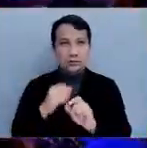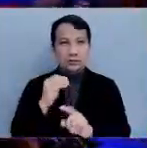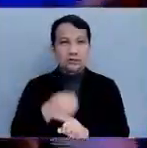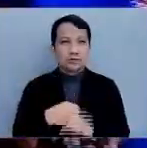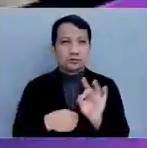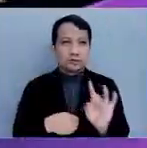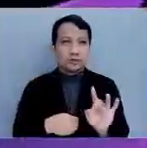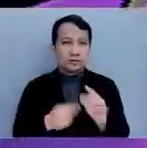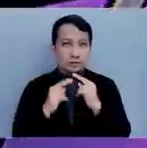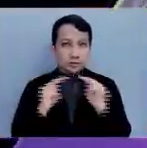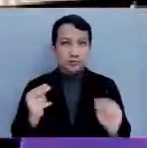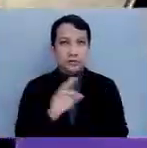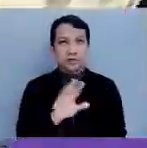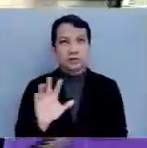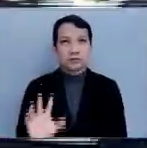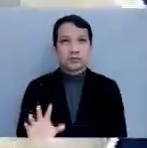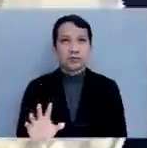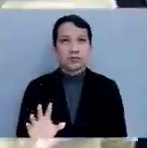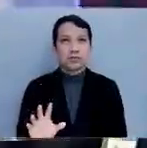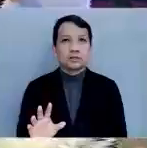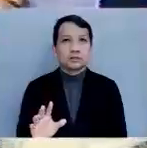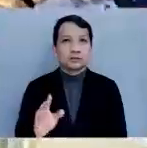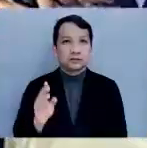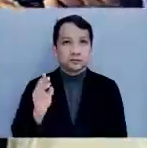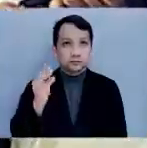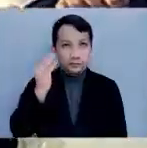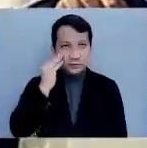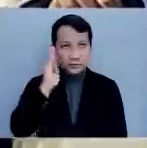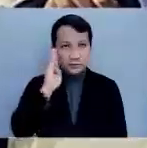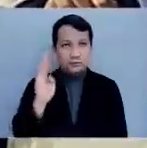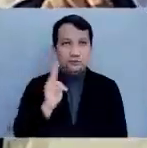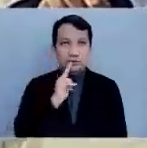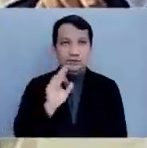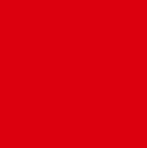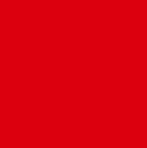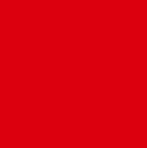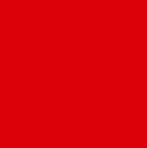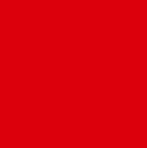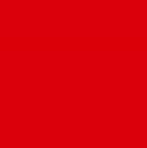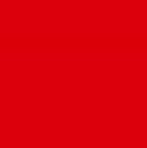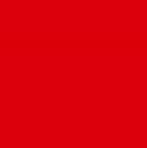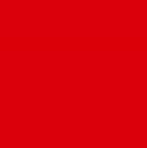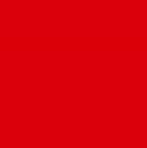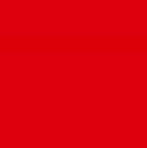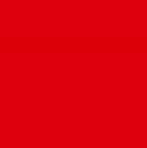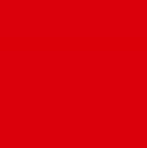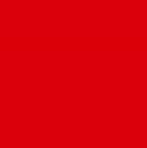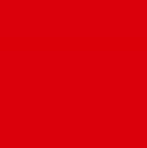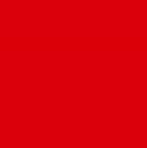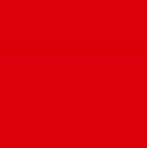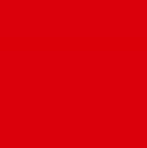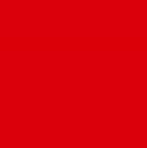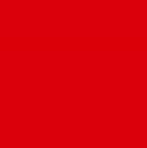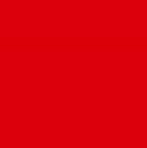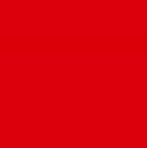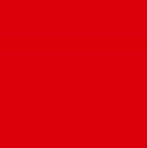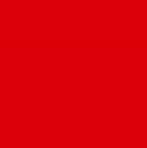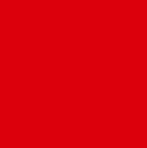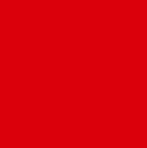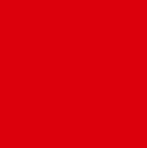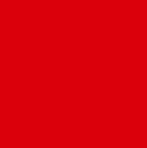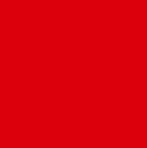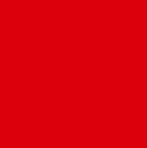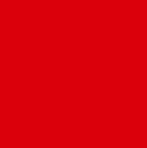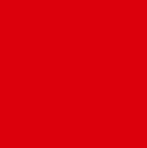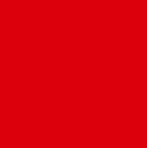8. Nagbabalita mula sa Frontline, Marty Bautista, News 5. Mga kapatid, Cheryl Cossing po,